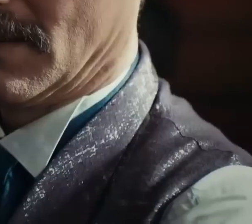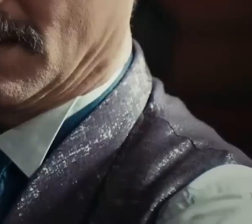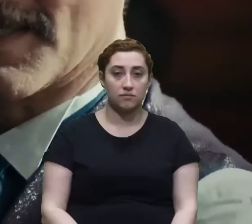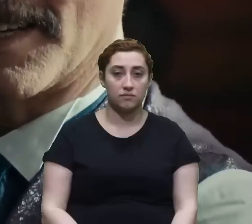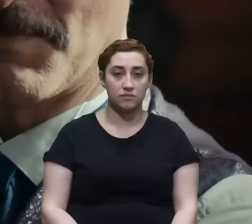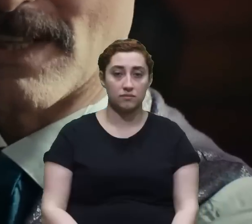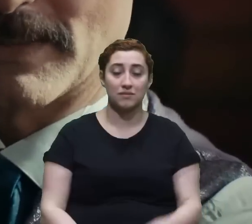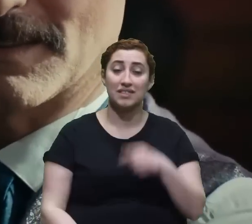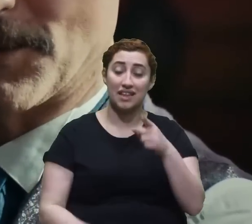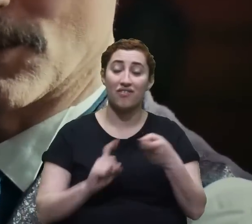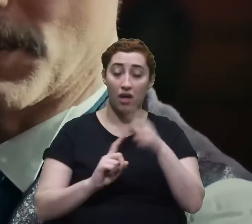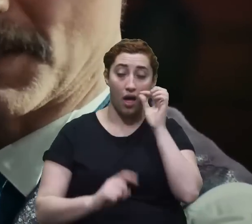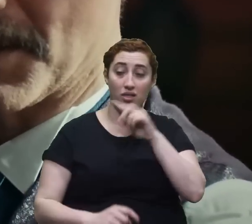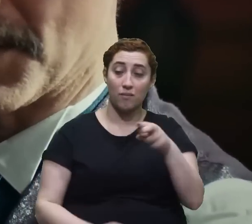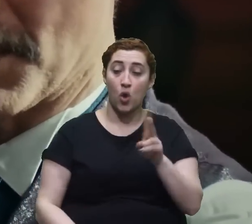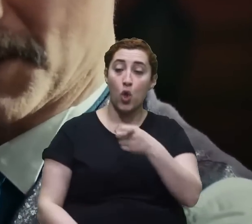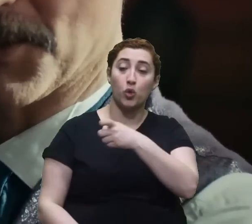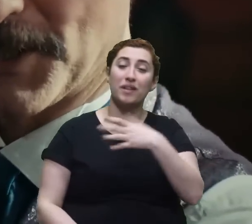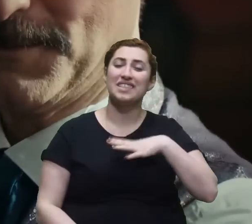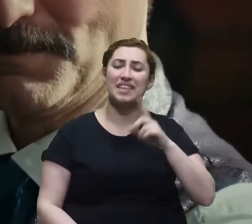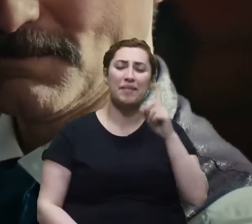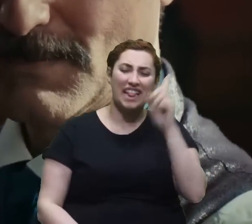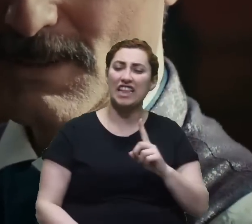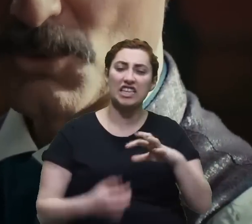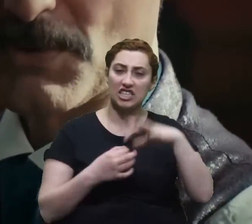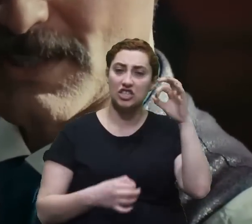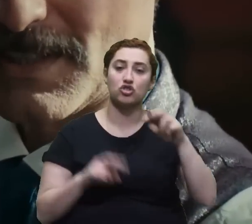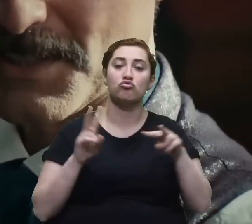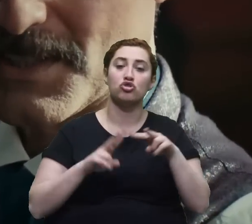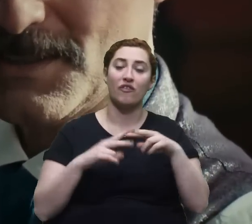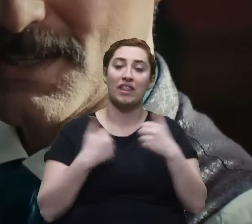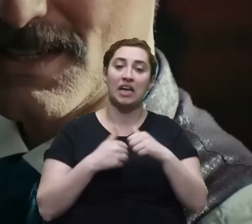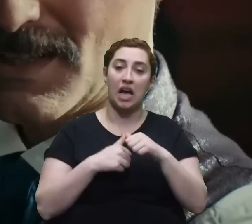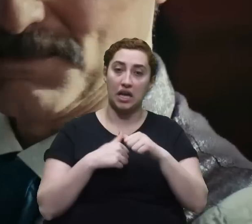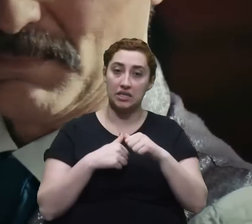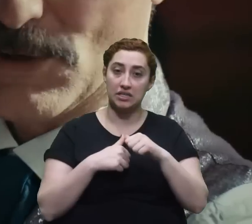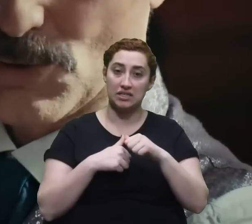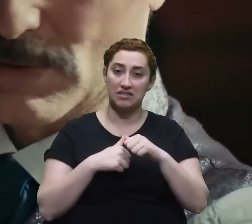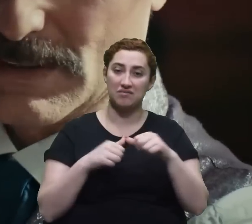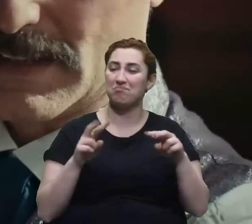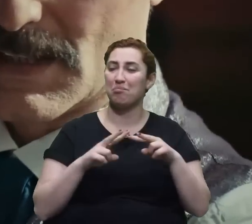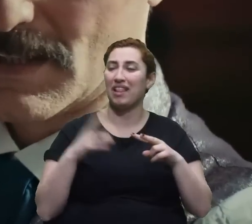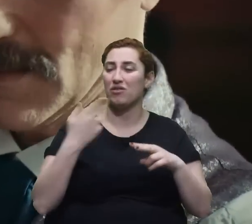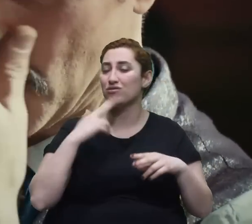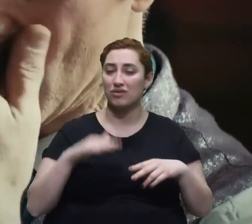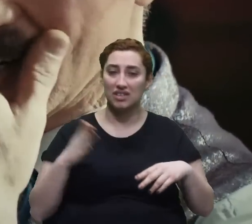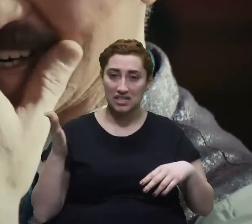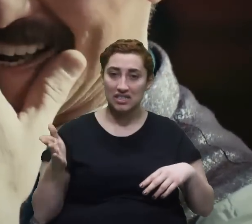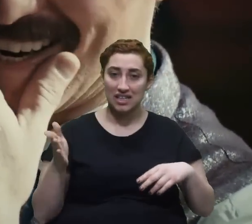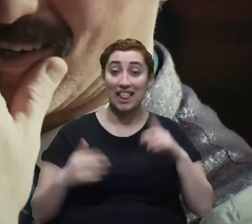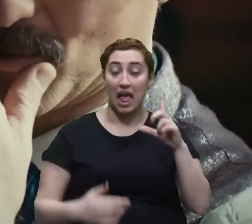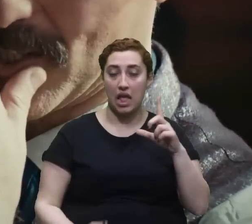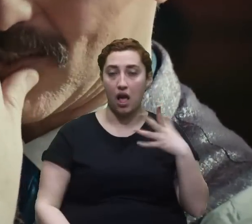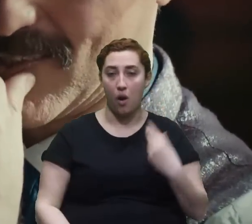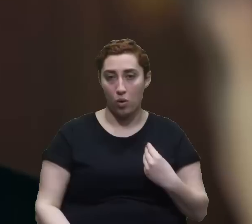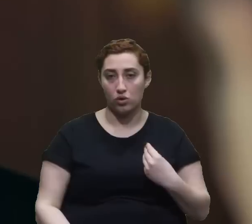Akbar'ın odası. Senden ve adamlarından öldürmeni isteyeceğim ilk kişi Mustafa'nın karısı, Miloş'un kızı